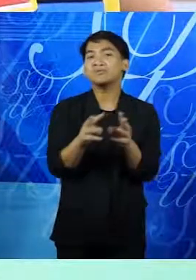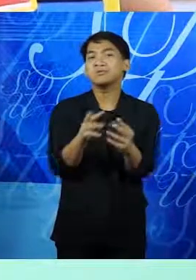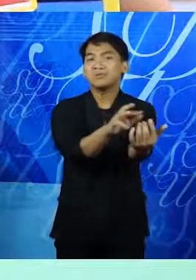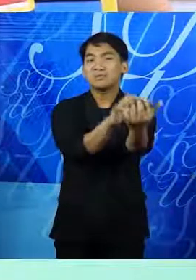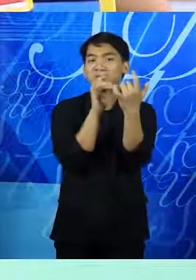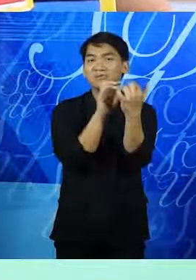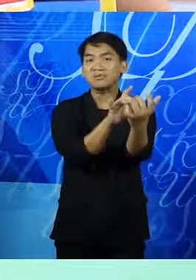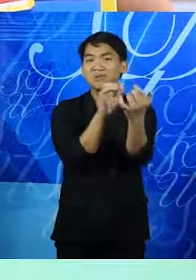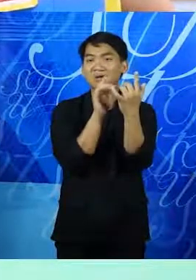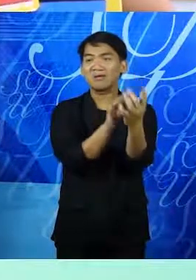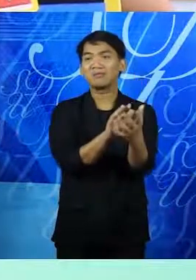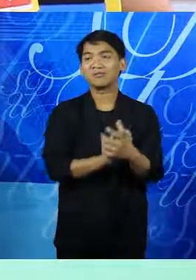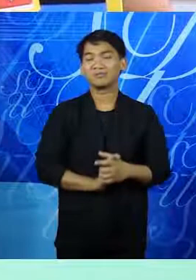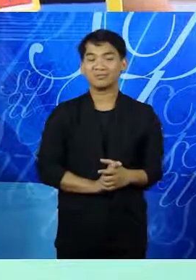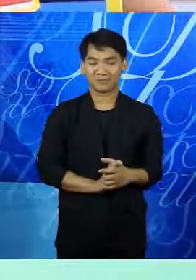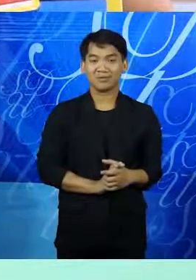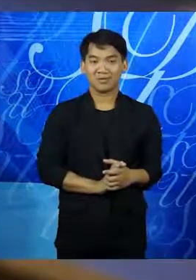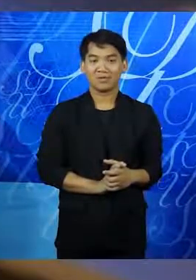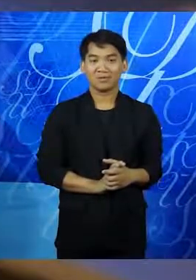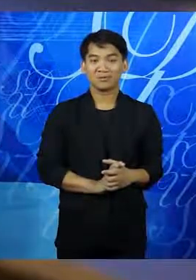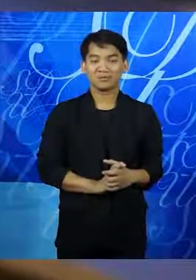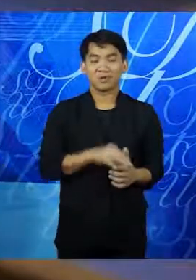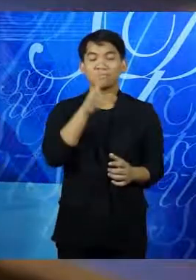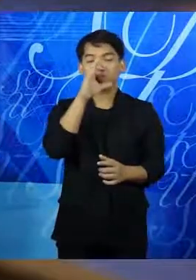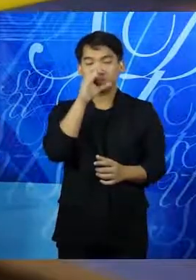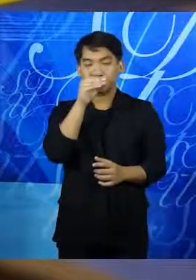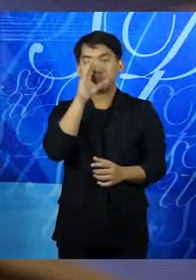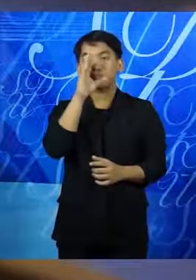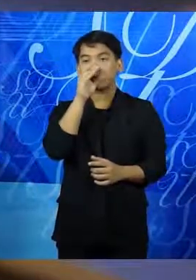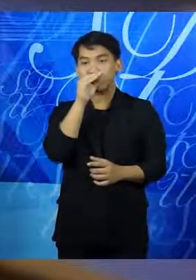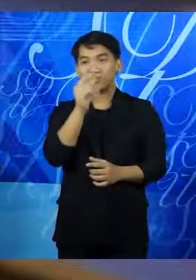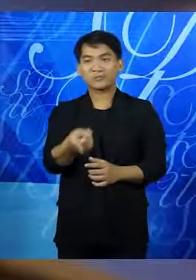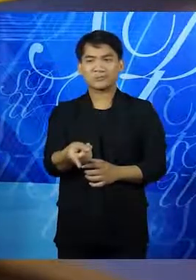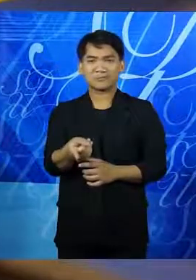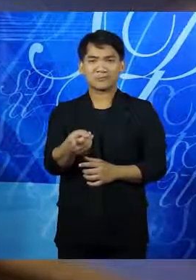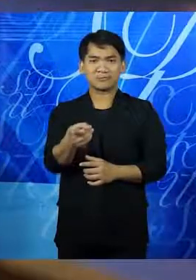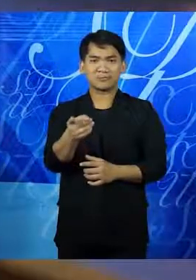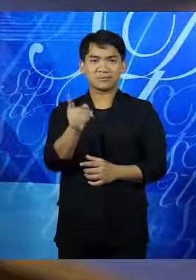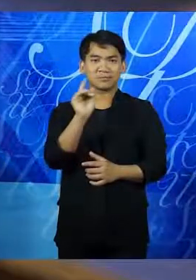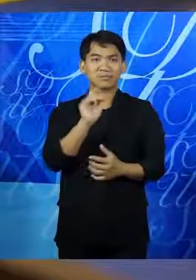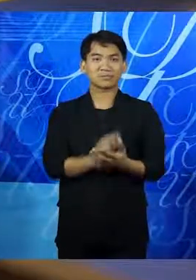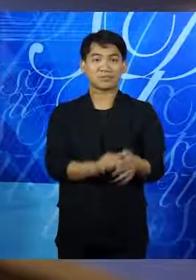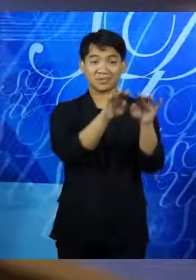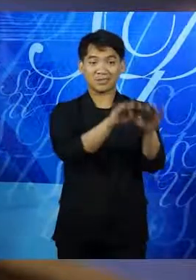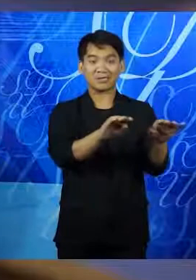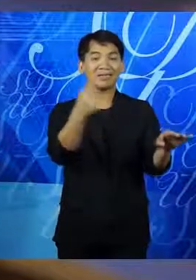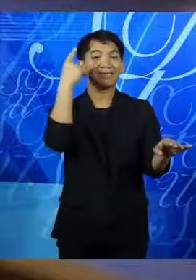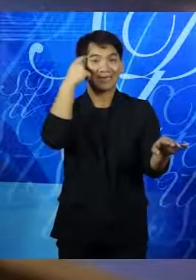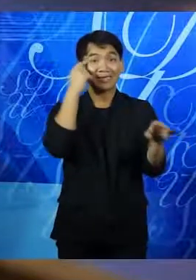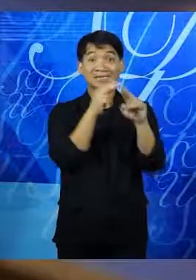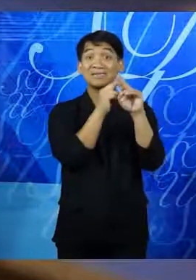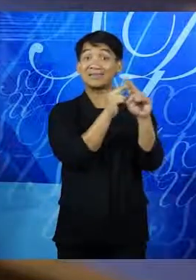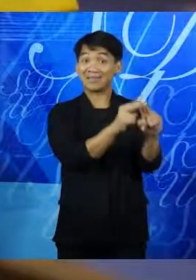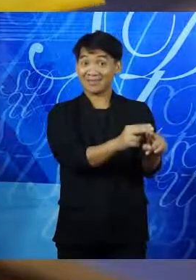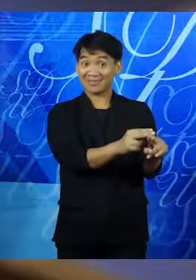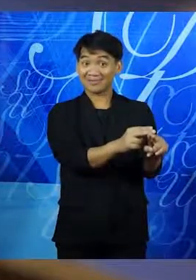ในขั้นตอนนี้เนี่ยนะคะจะพยายามดึงการพูดให้ช้าลงนะคะแล้วก็ให้เด็กชี้เองและทำการแลกเปลี่ยนภ